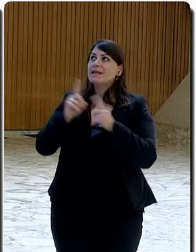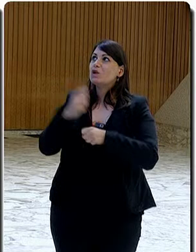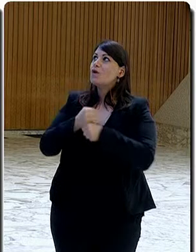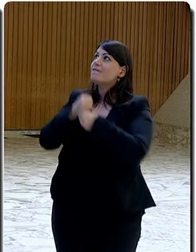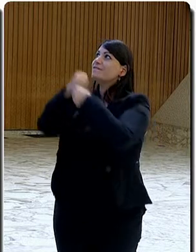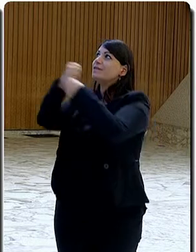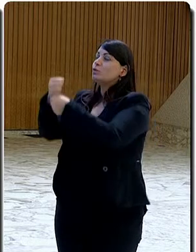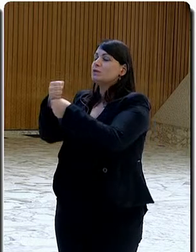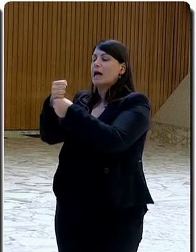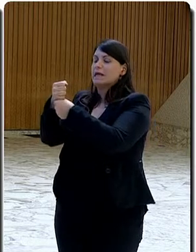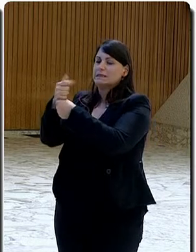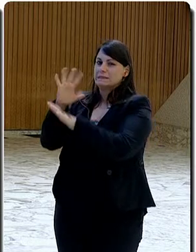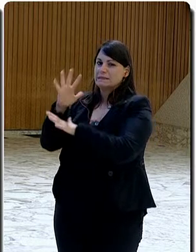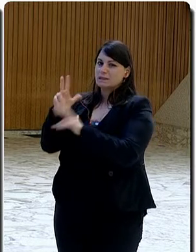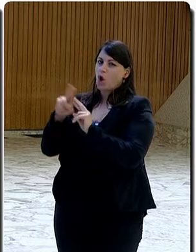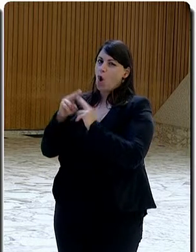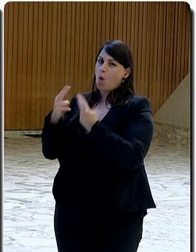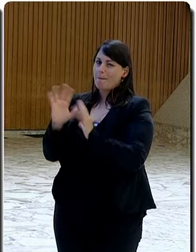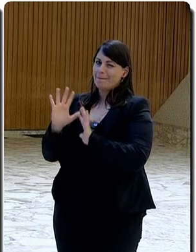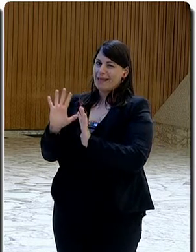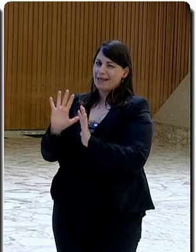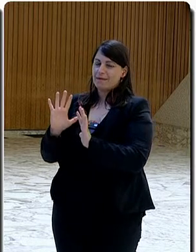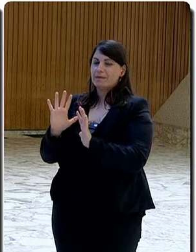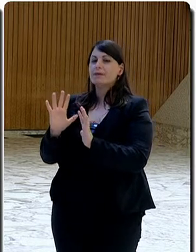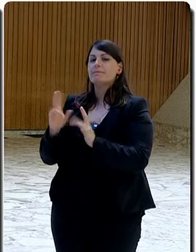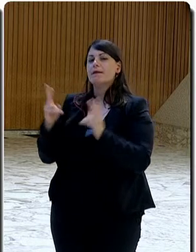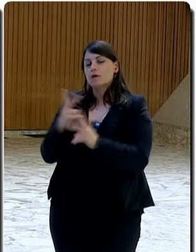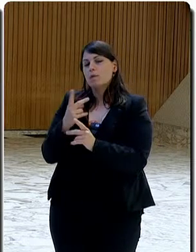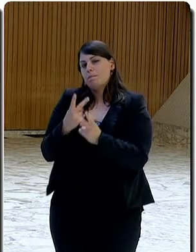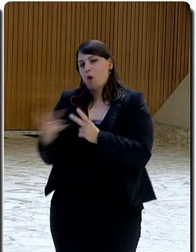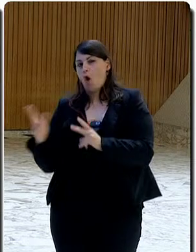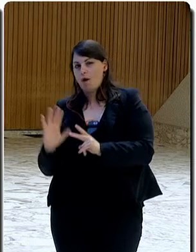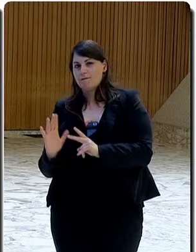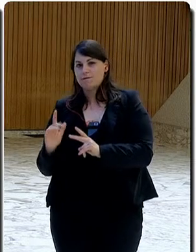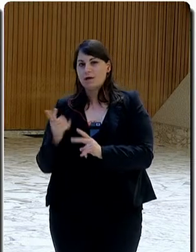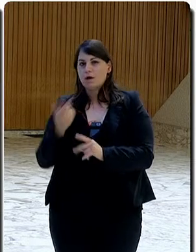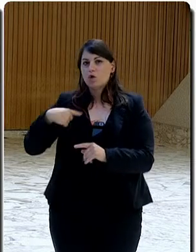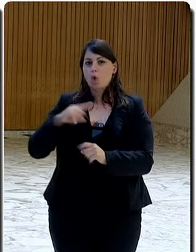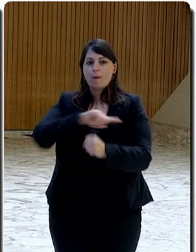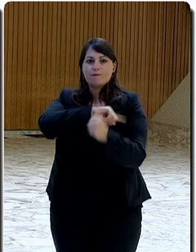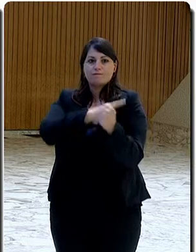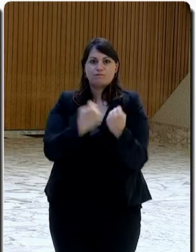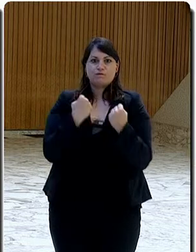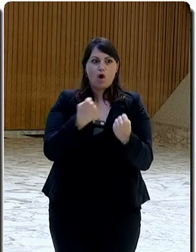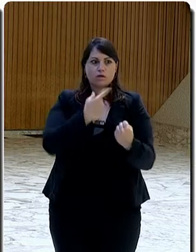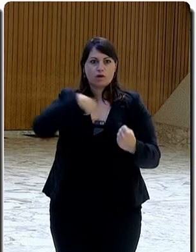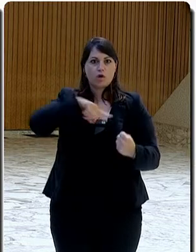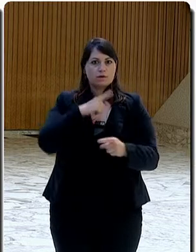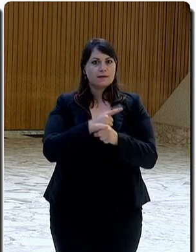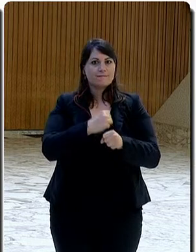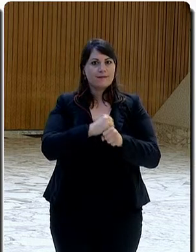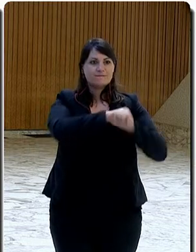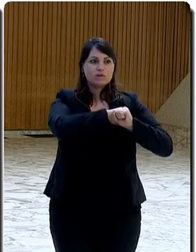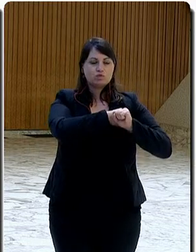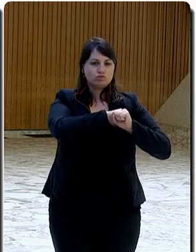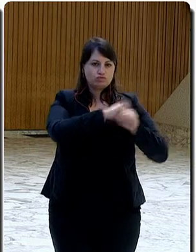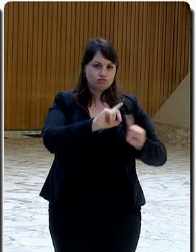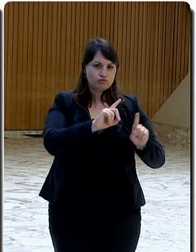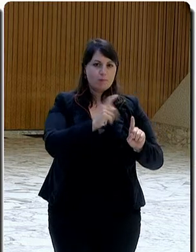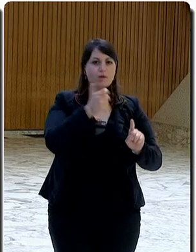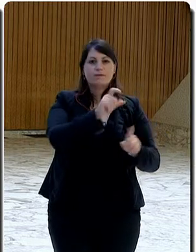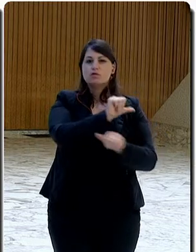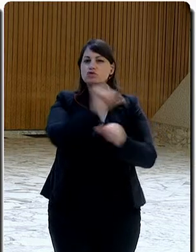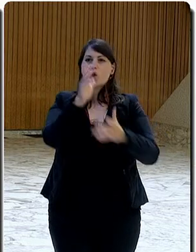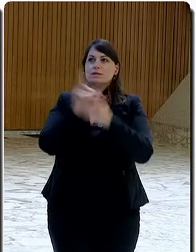a non contare troppo sui nostri sforzi. Infatti è solo il Signore che conosce i modi e